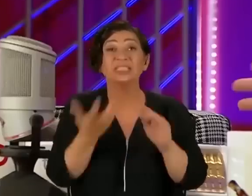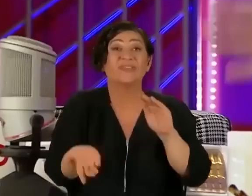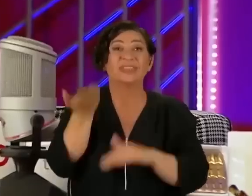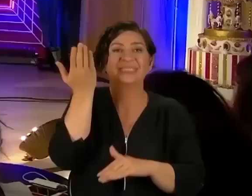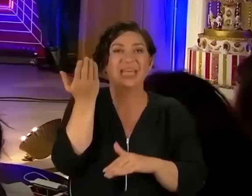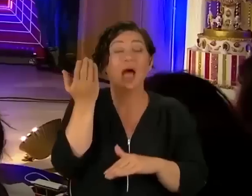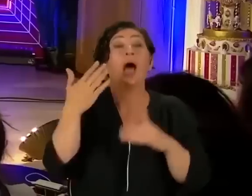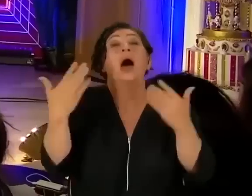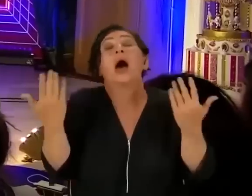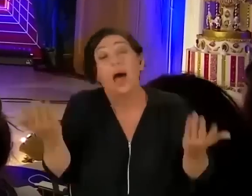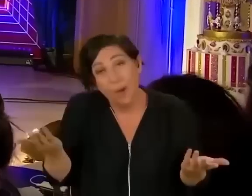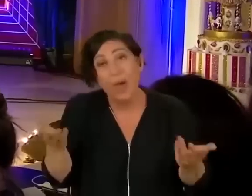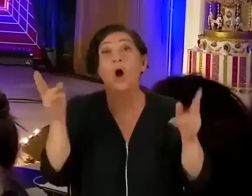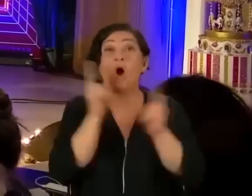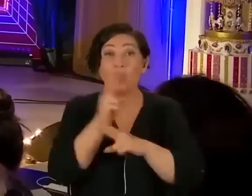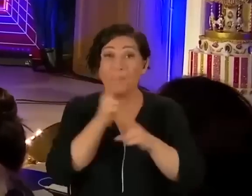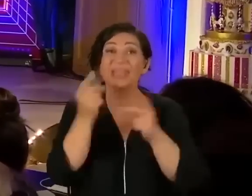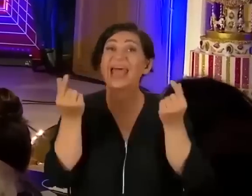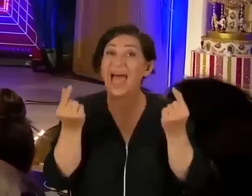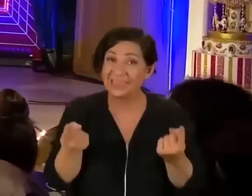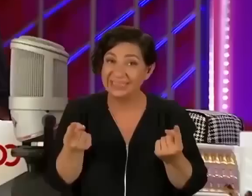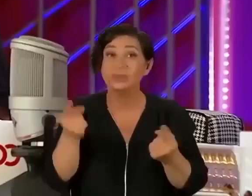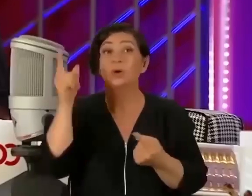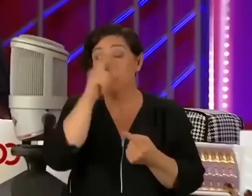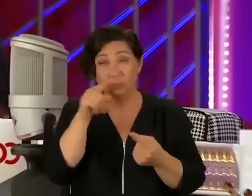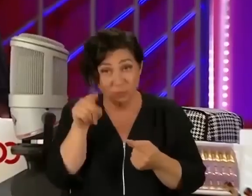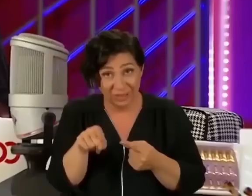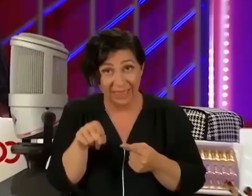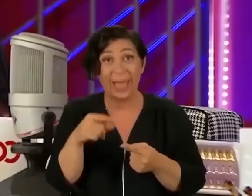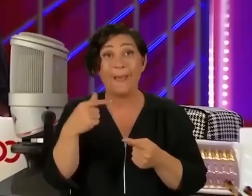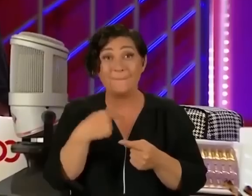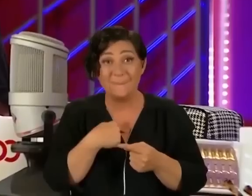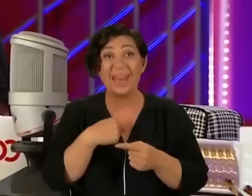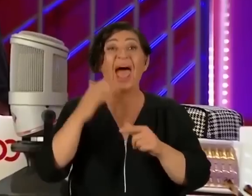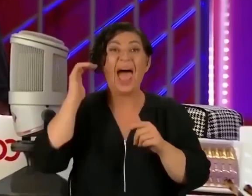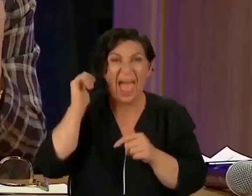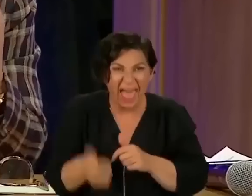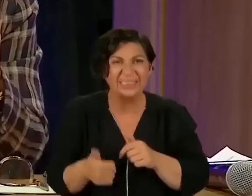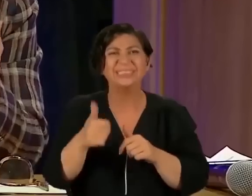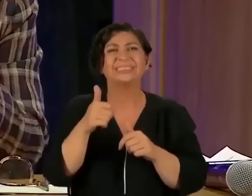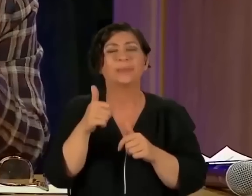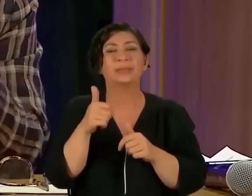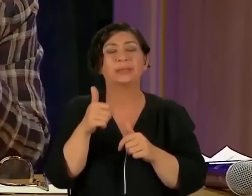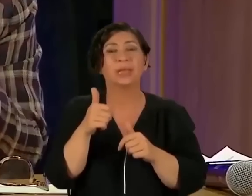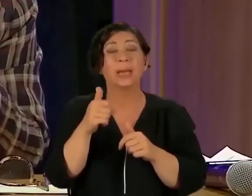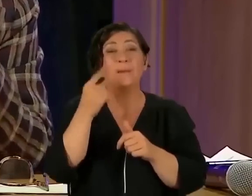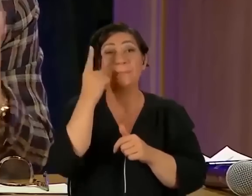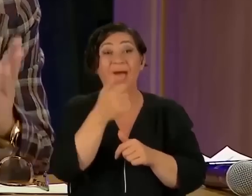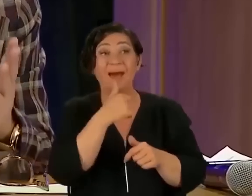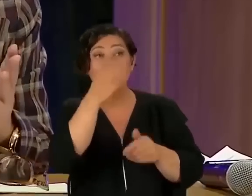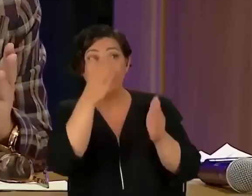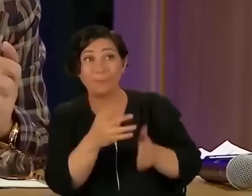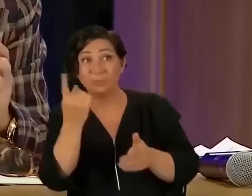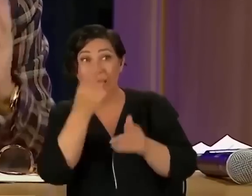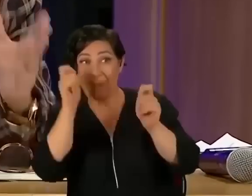fazla ama komedyenlerimiz az. Dolayısıyla ben her seferinde bir adam bir